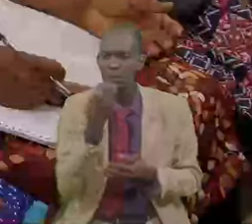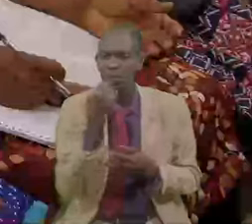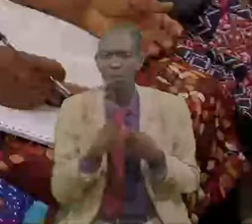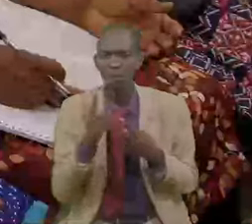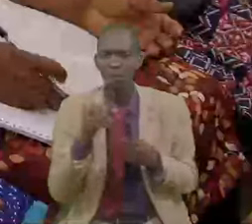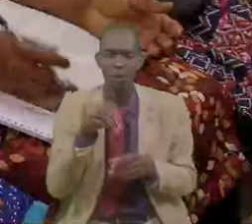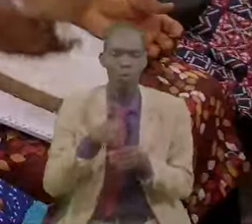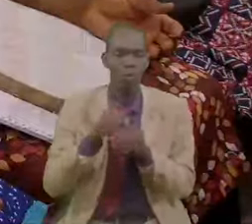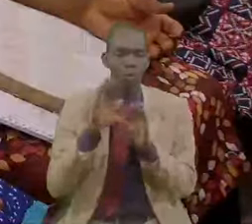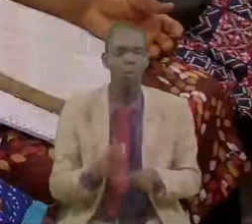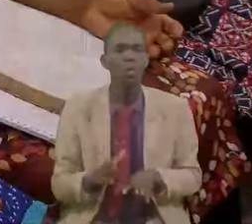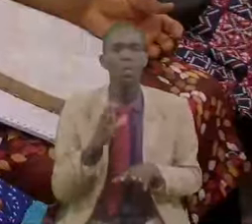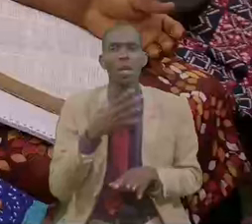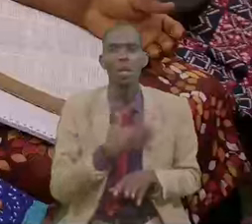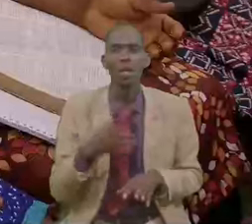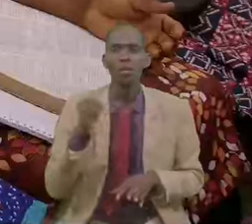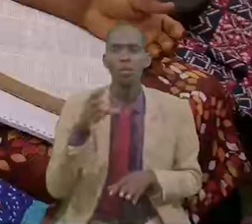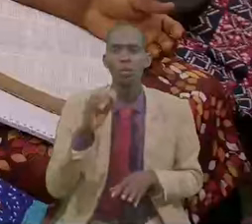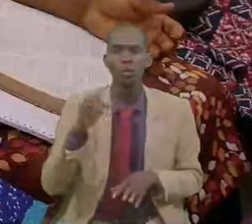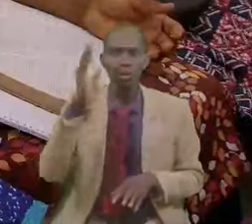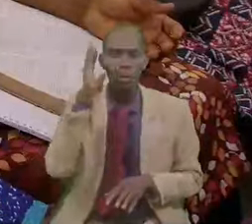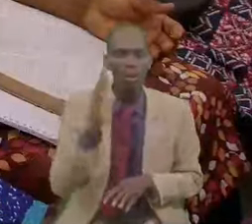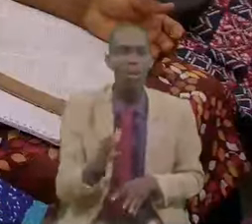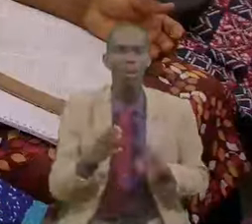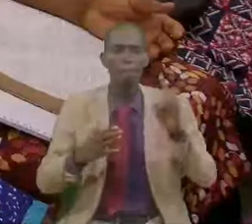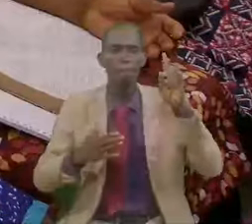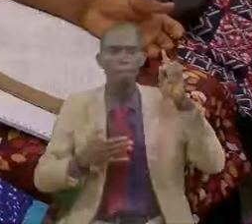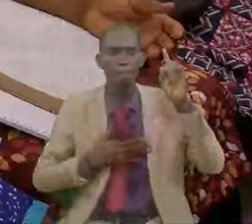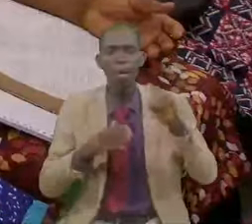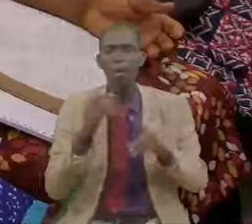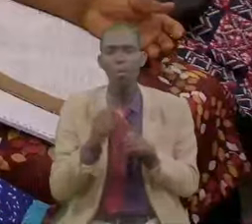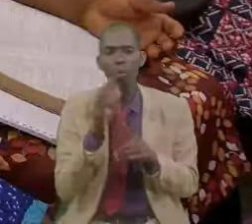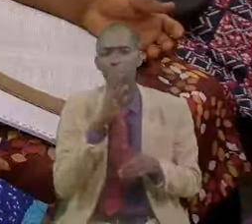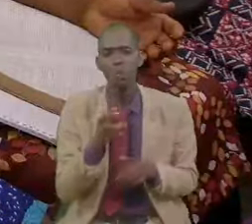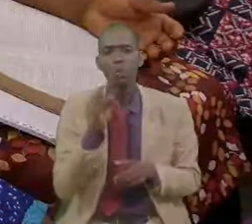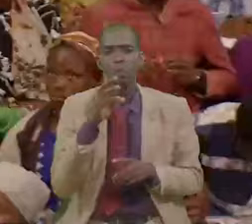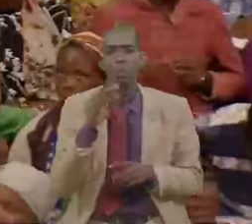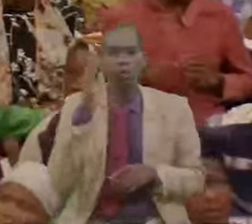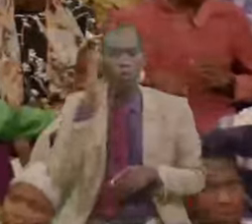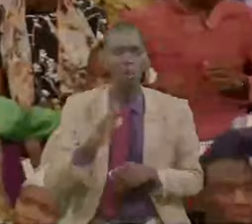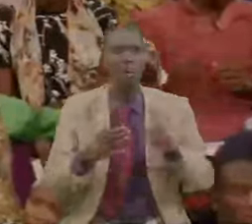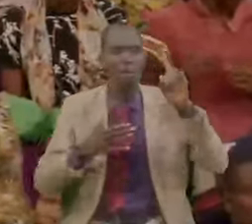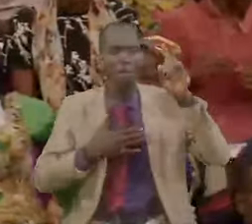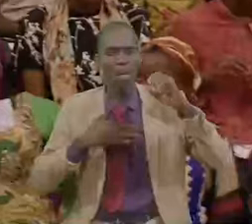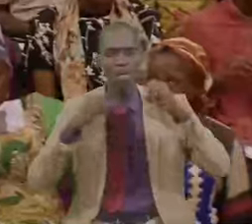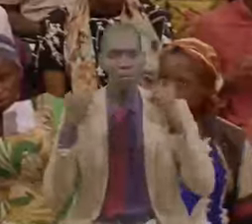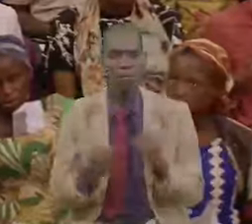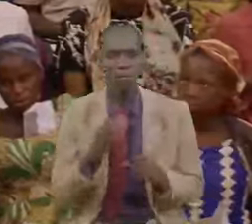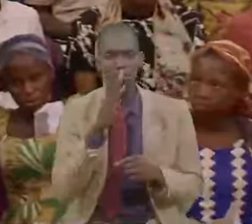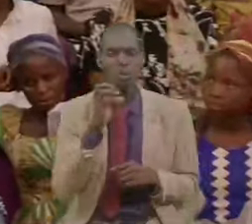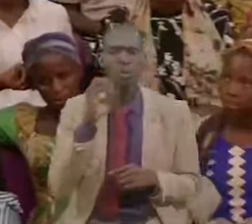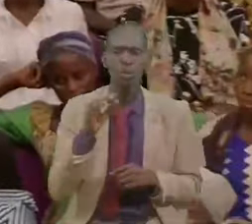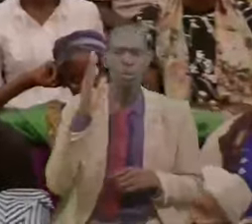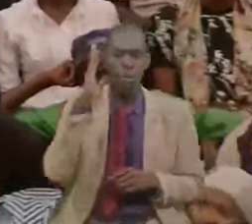en est-il de ma parole, ainsi en est-il de ma promesse, ainsi en est-il de ma force, ainsi en est-il de ma